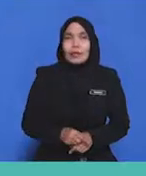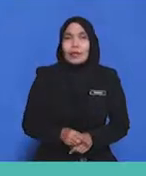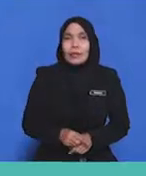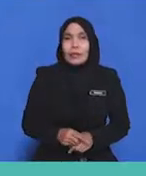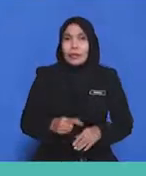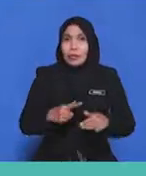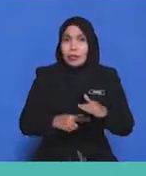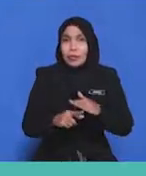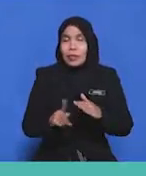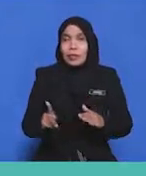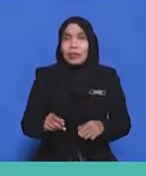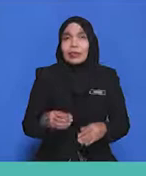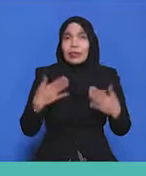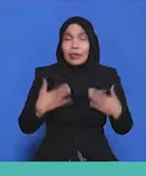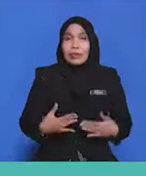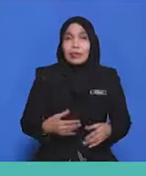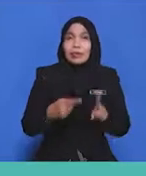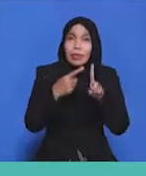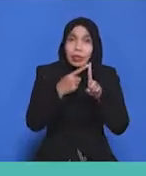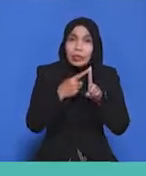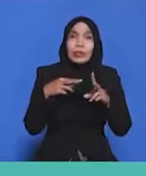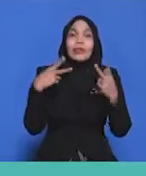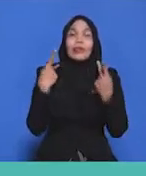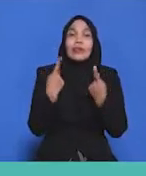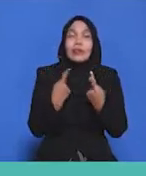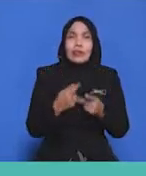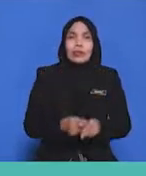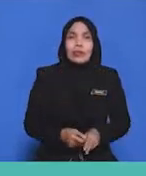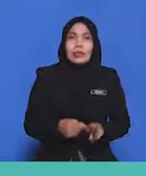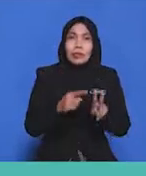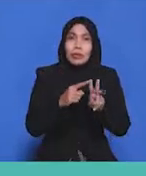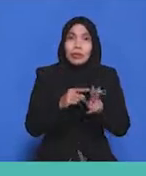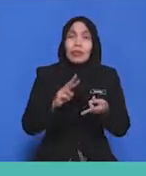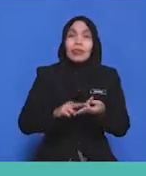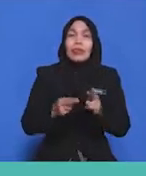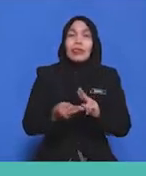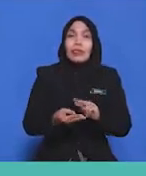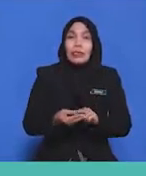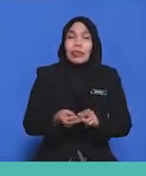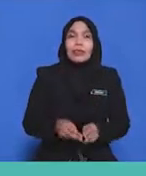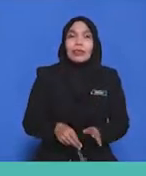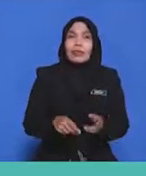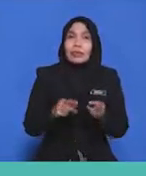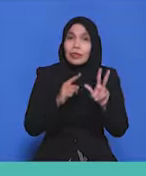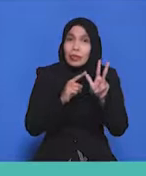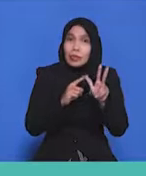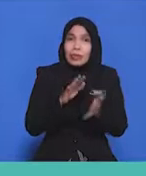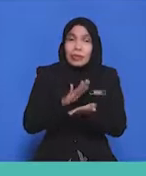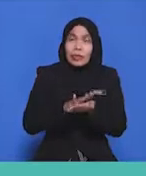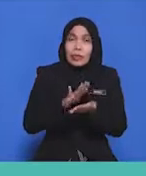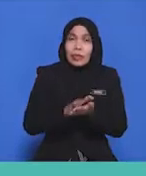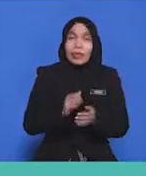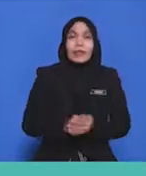ialah keluarga, rakan sebaya, sekolah,